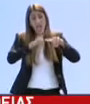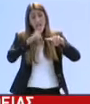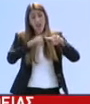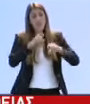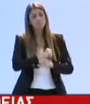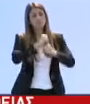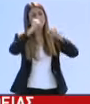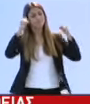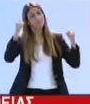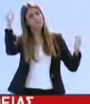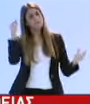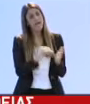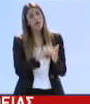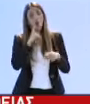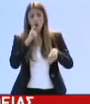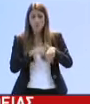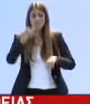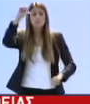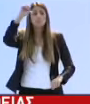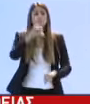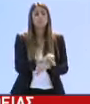φαύλο κύκλο της σημερινής παρακμής.